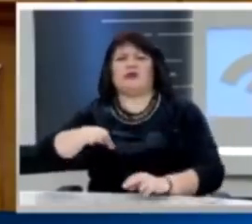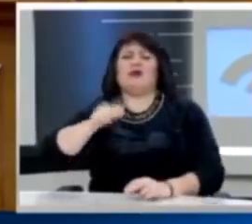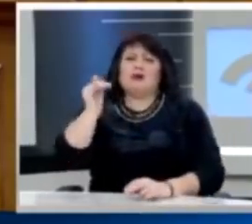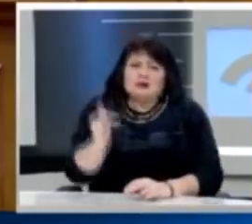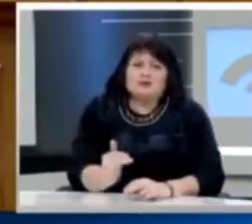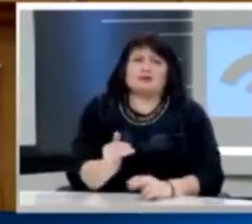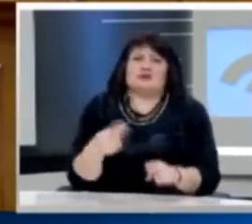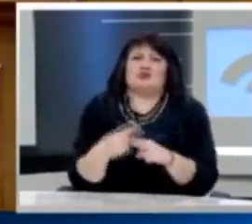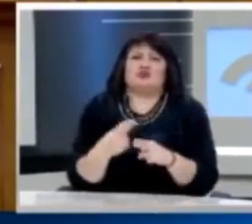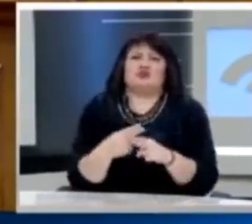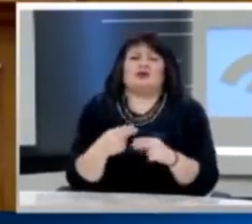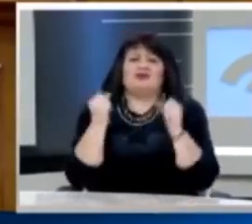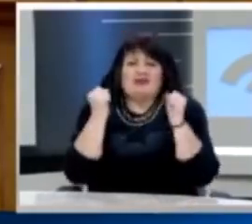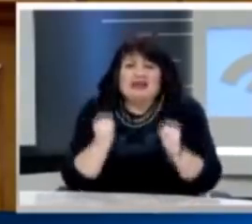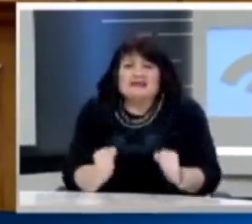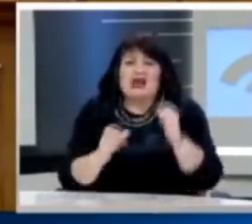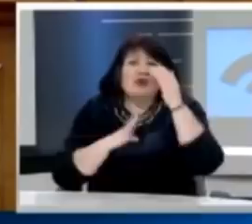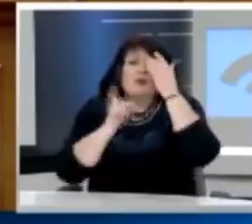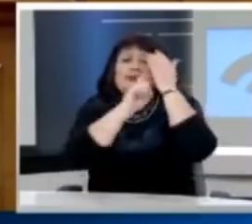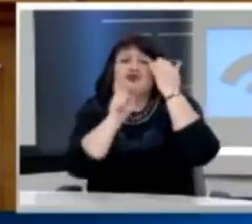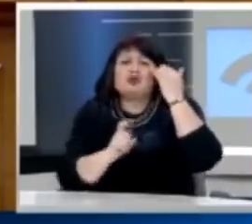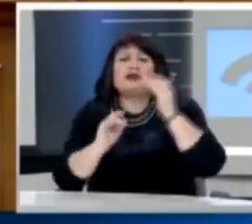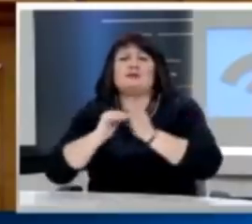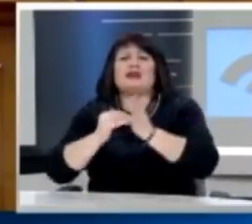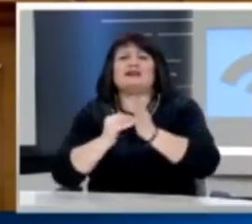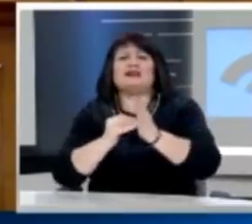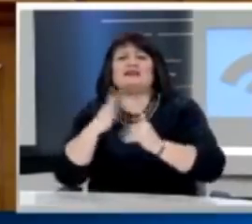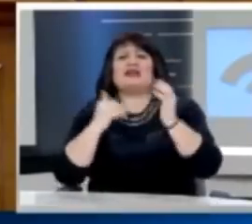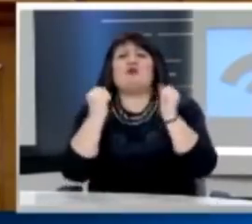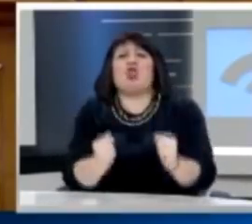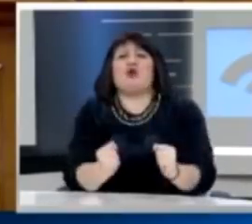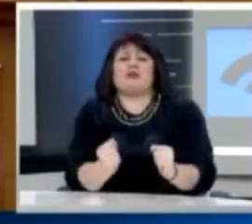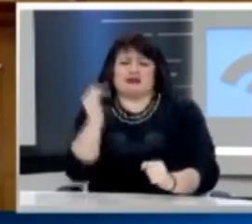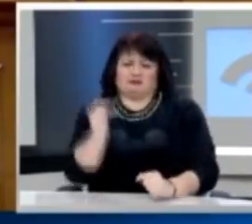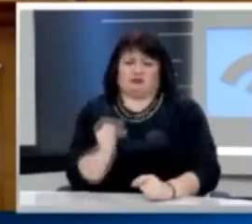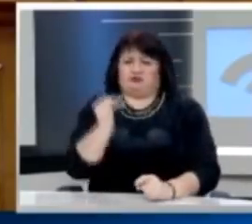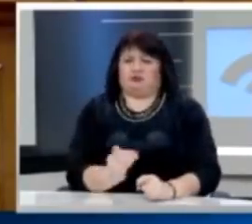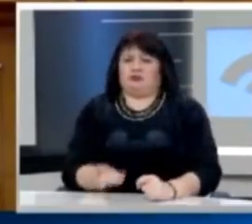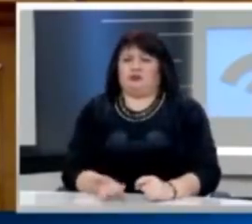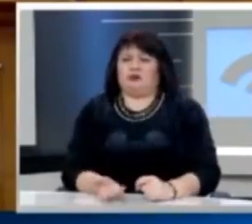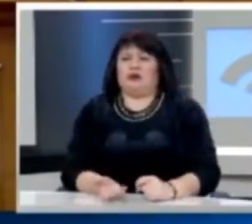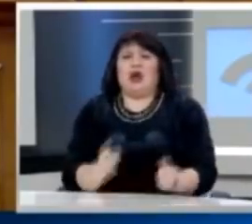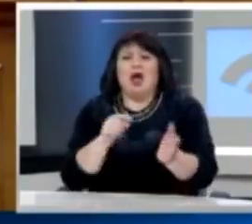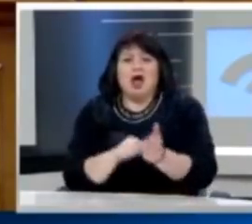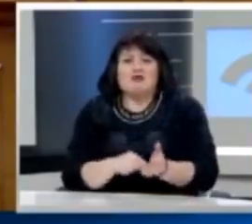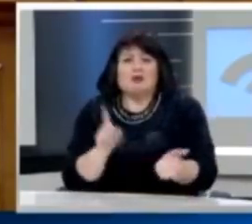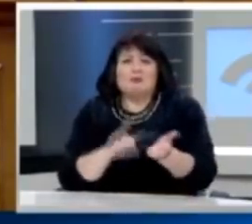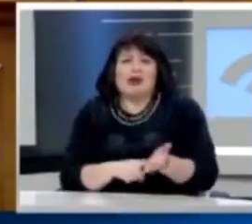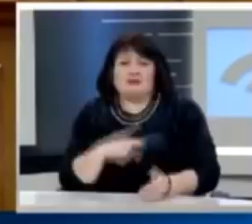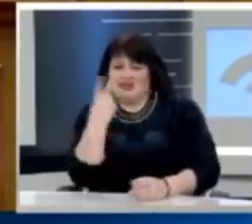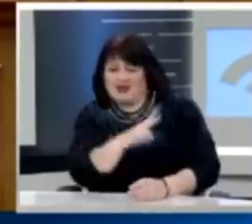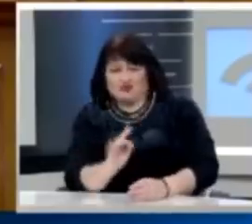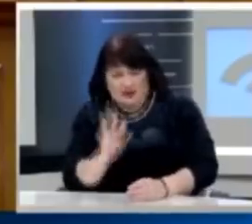και κρίσιμων για την ανθρώπινη ζωή κοινωνικών υπηρεσιών και υποδομών είναι το προαπαιτούμενο της δικής